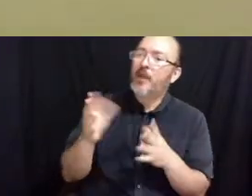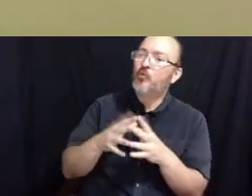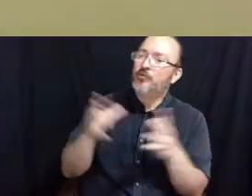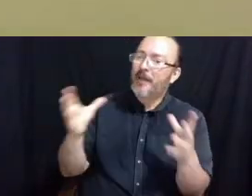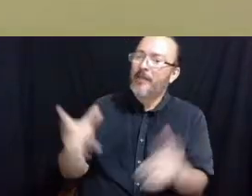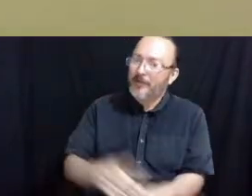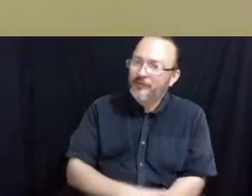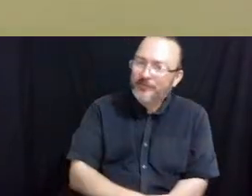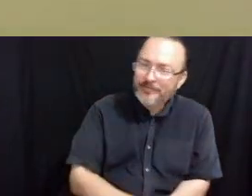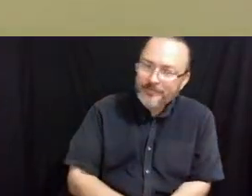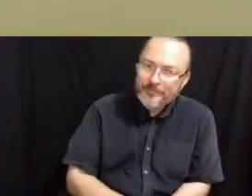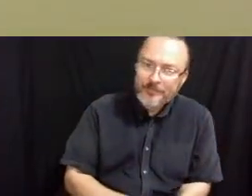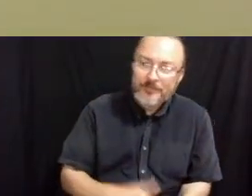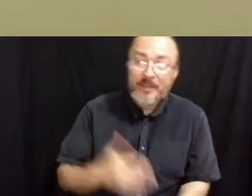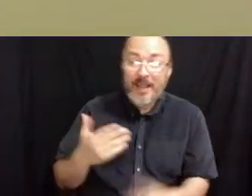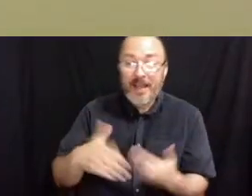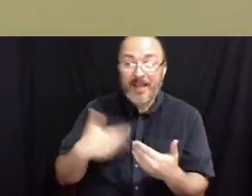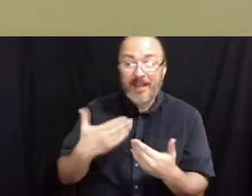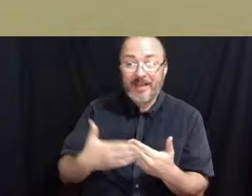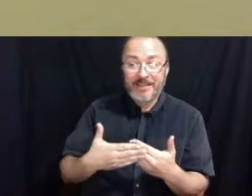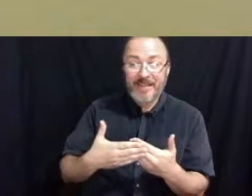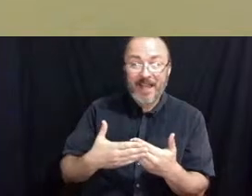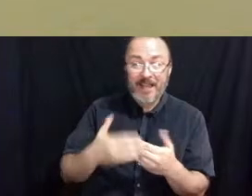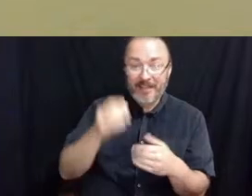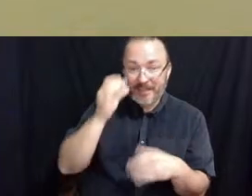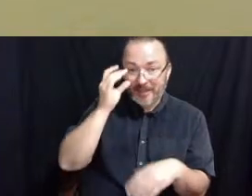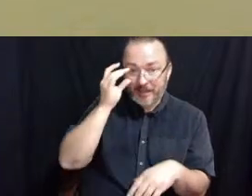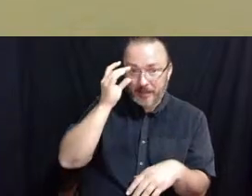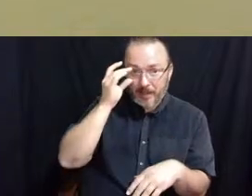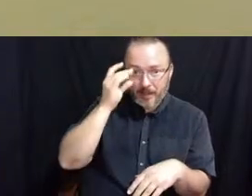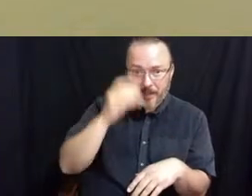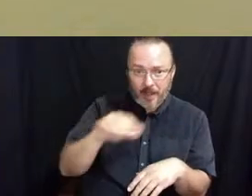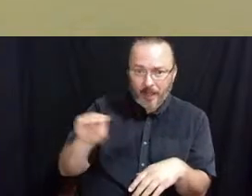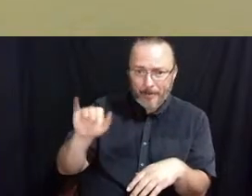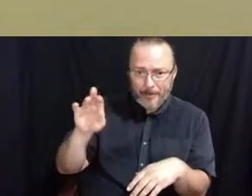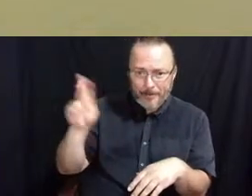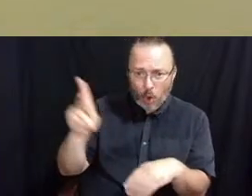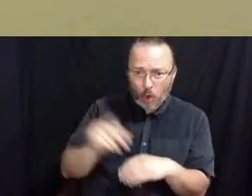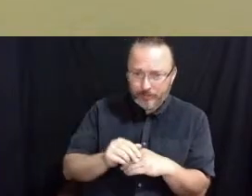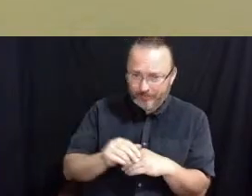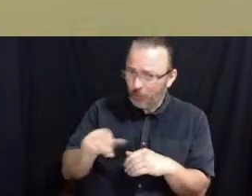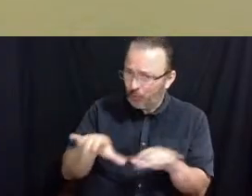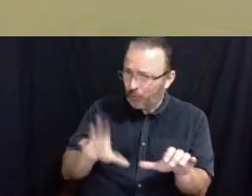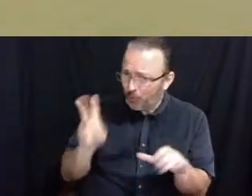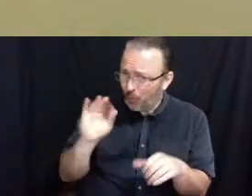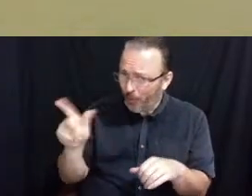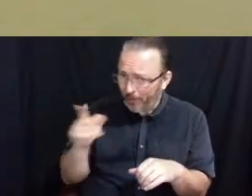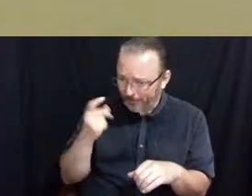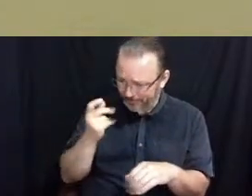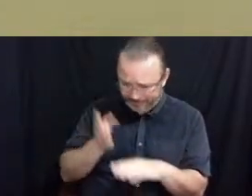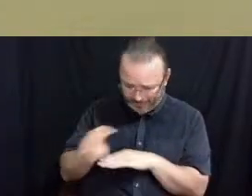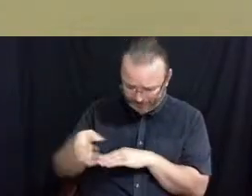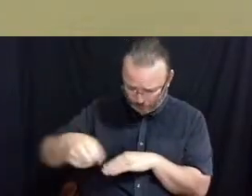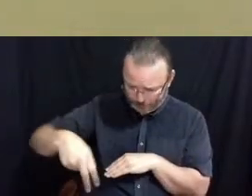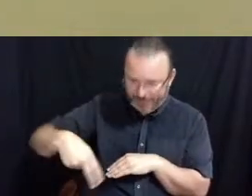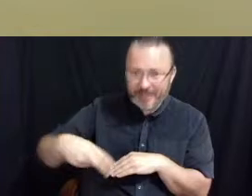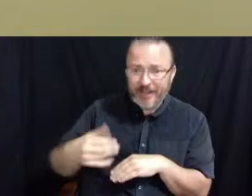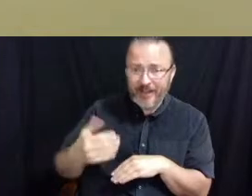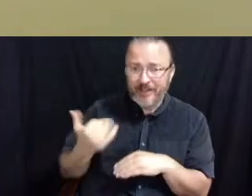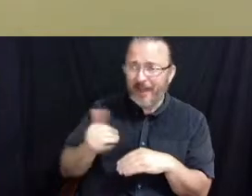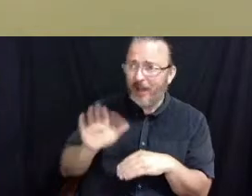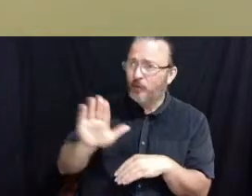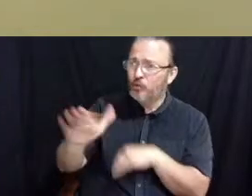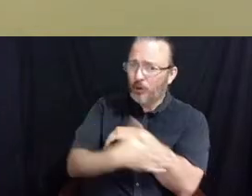Philbert. Je me tourne maintenant vers Marc Potter. Marc, vous obtenez d'excellents résultats et pourtant il est plus de minuit